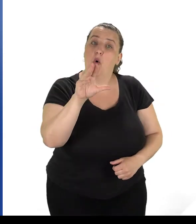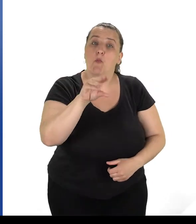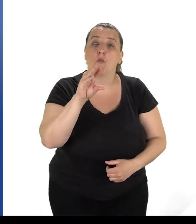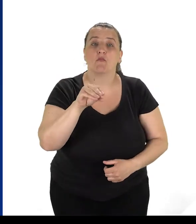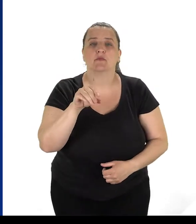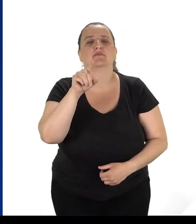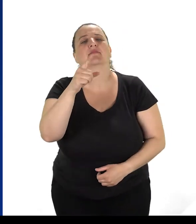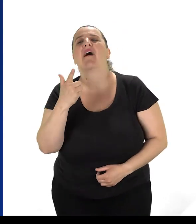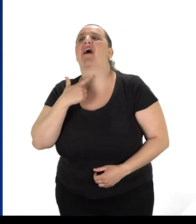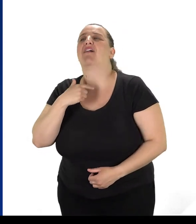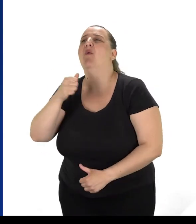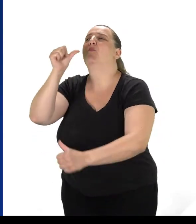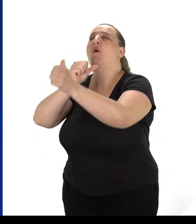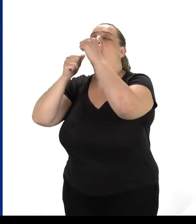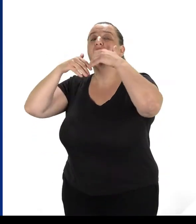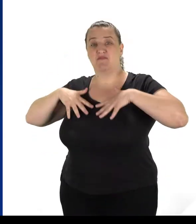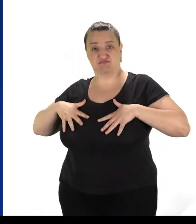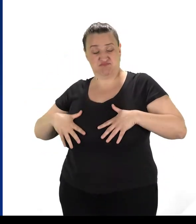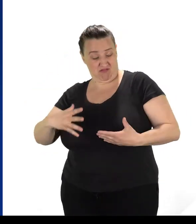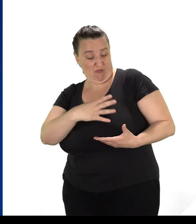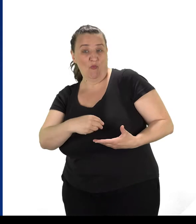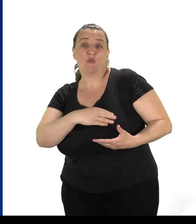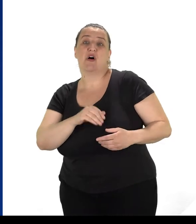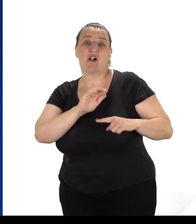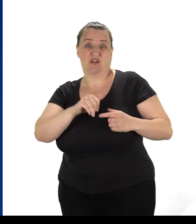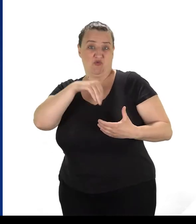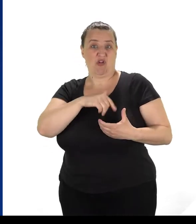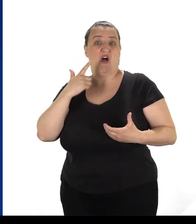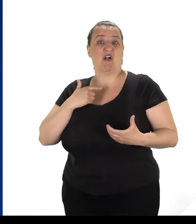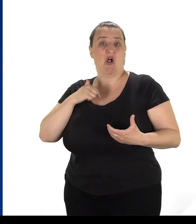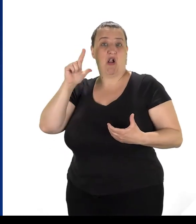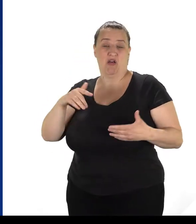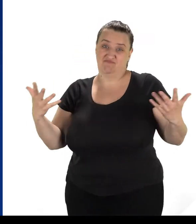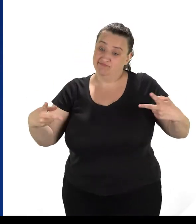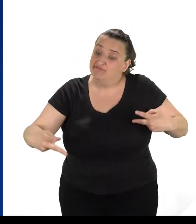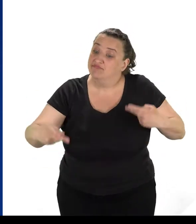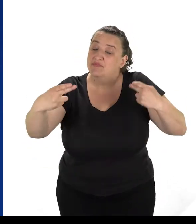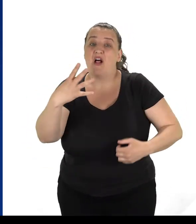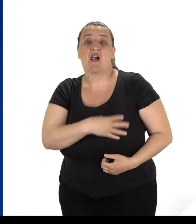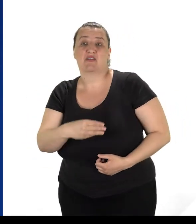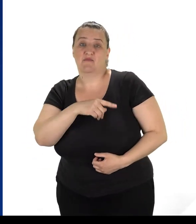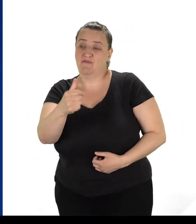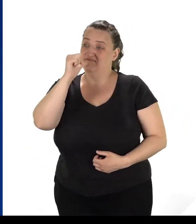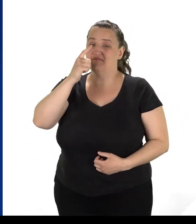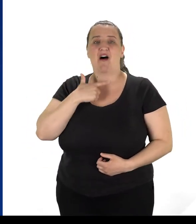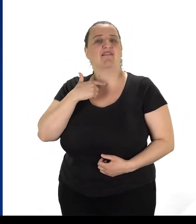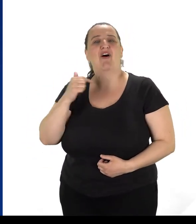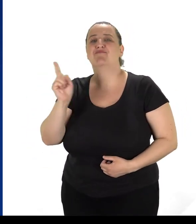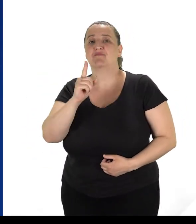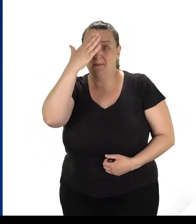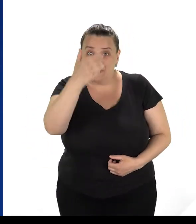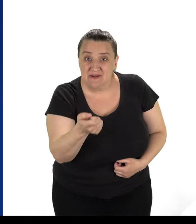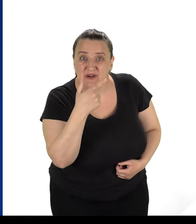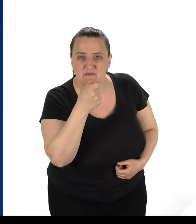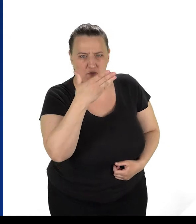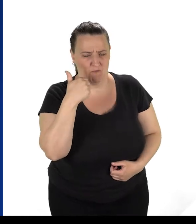tétées. L'alcool passe dans le lait. Ne bois donc pas de boissons alcoolisées pendant toute la durée de l'allaitement. De même, ne